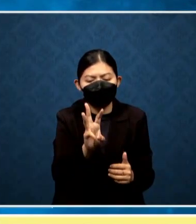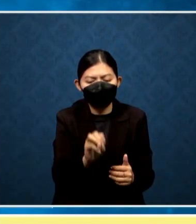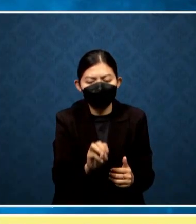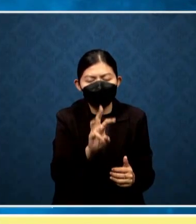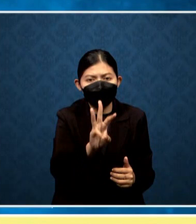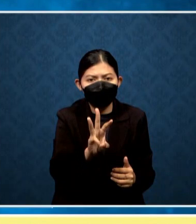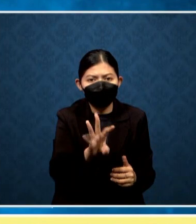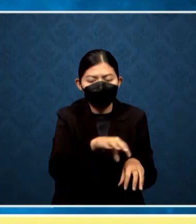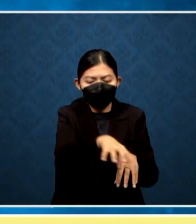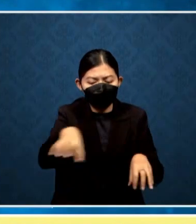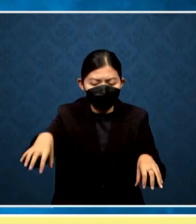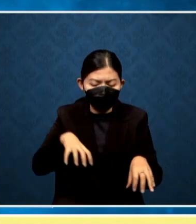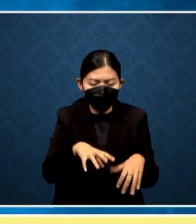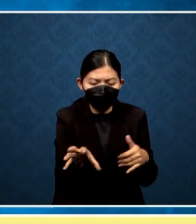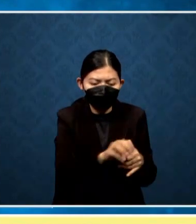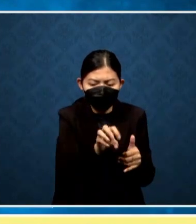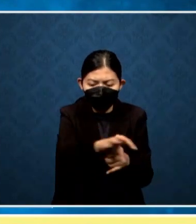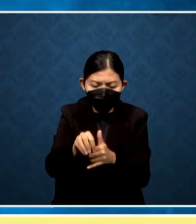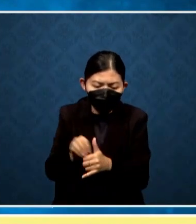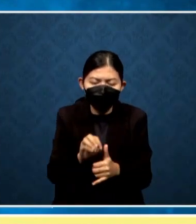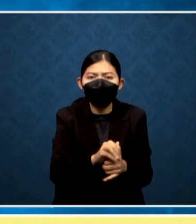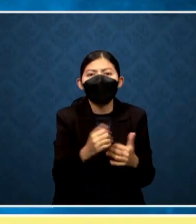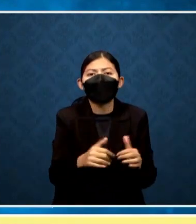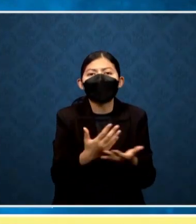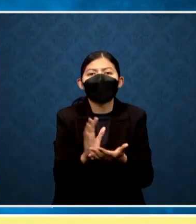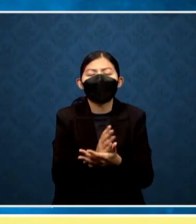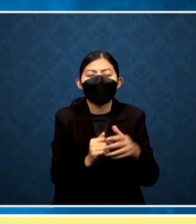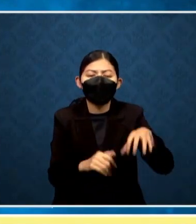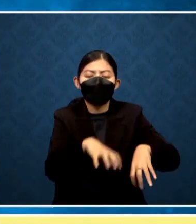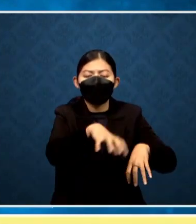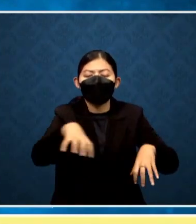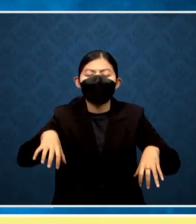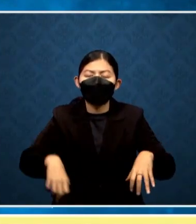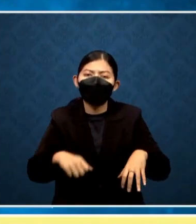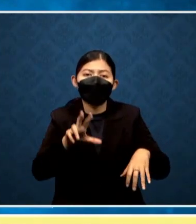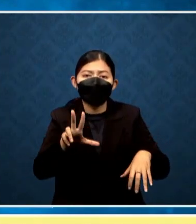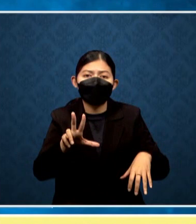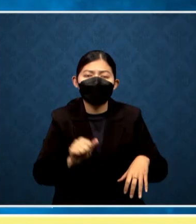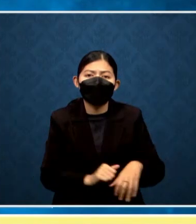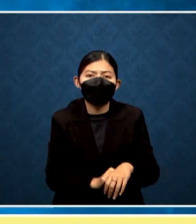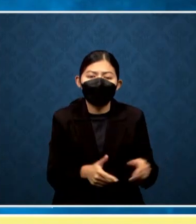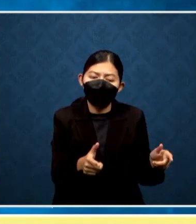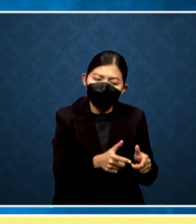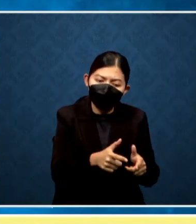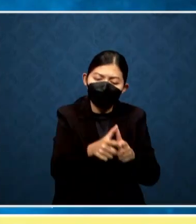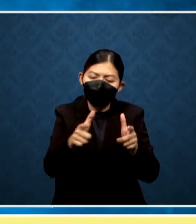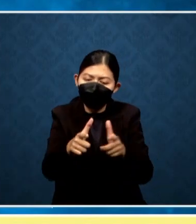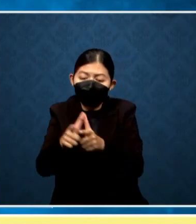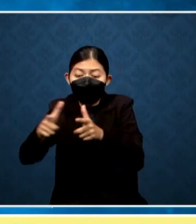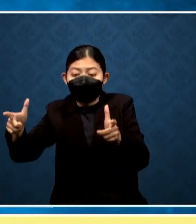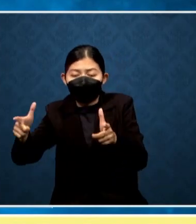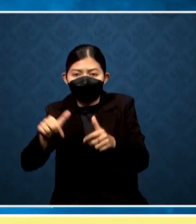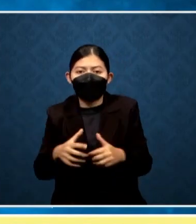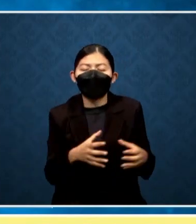ter นะครับ266 Cutter ก็แ่งเป็นกล่ม 3 กล่ม SML เล็กกางใหญ่นะครับใจำนวน